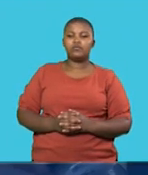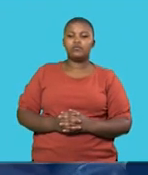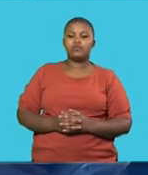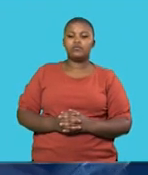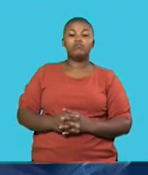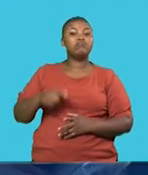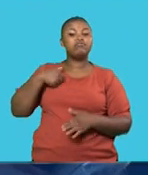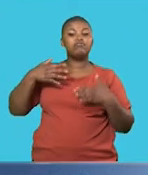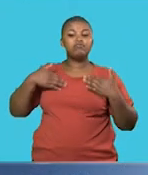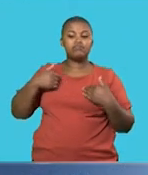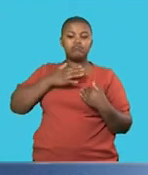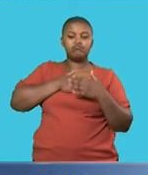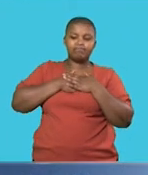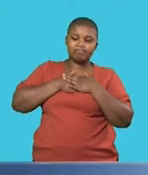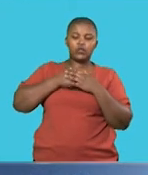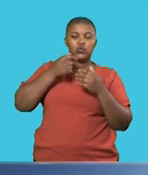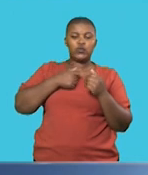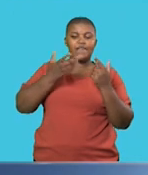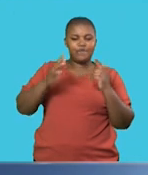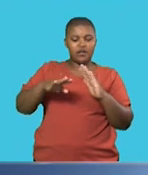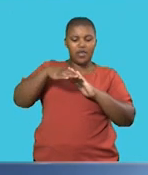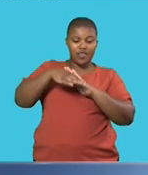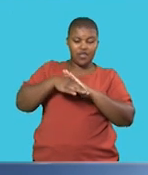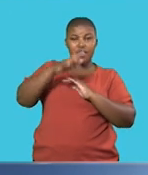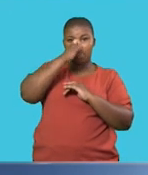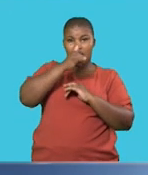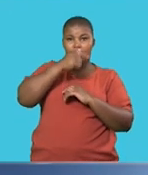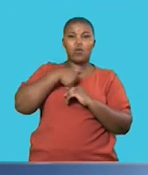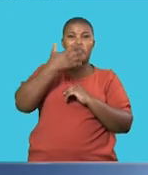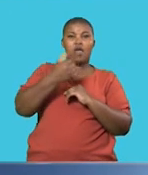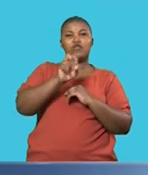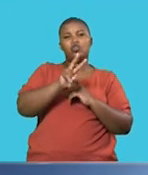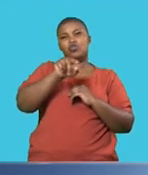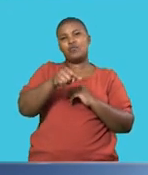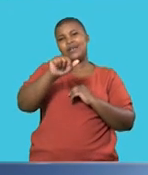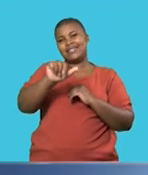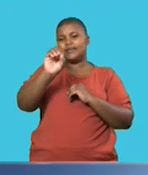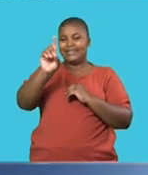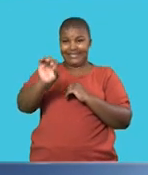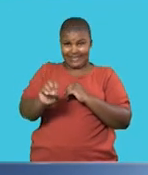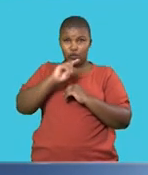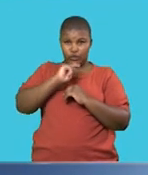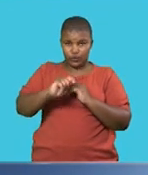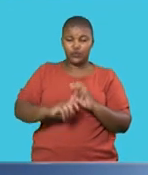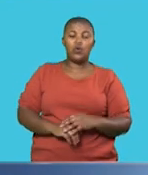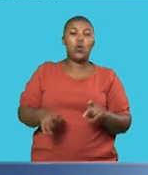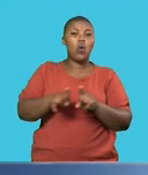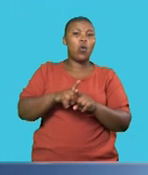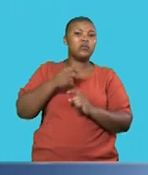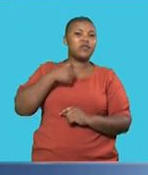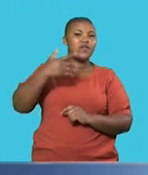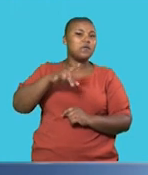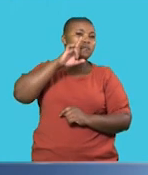crime in Gauteng with 2.6%. And we have also observed that